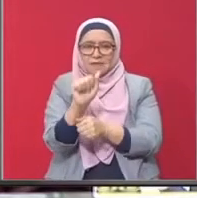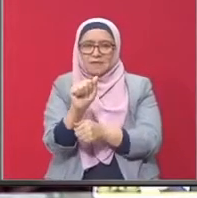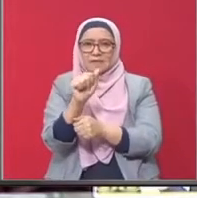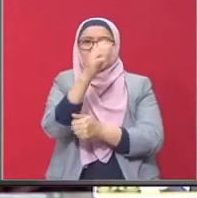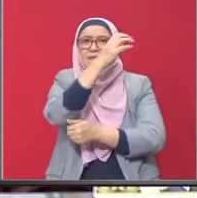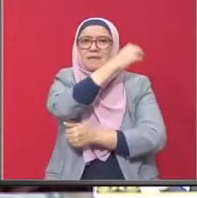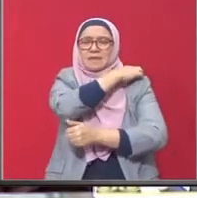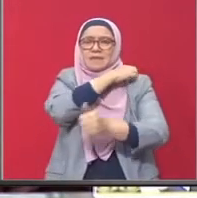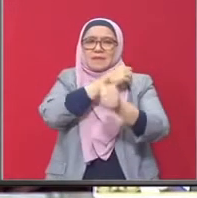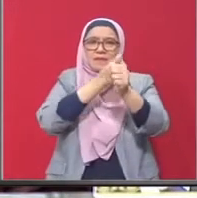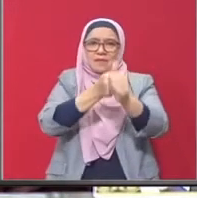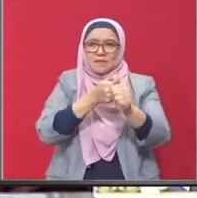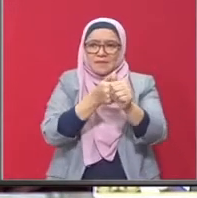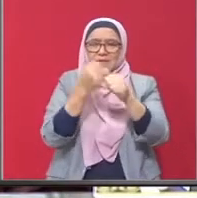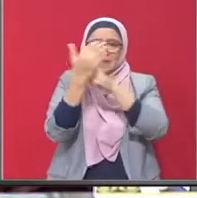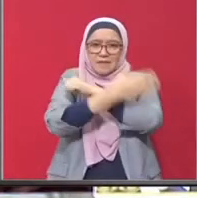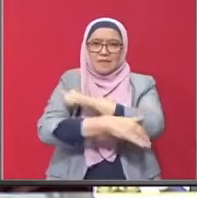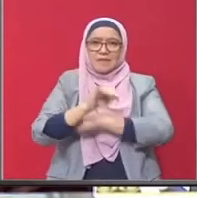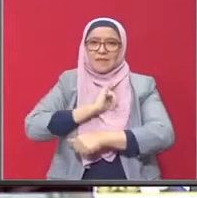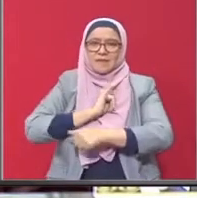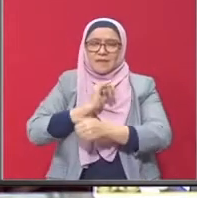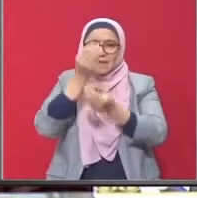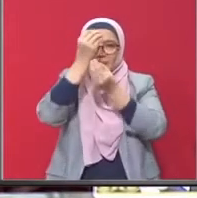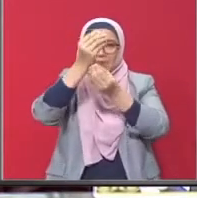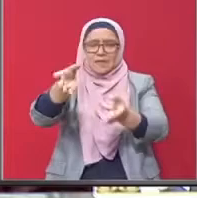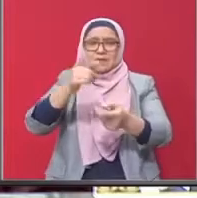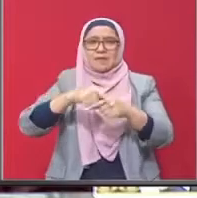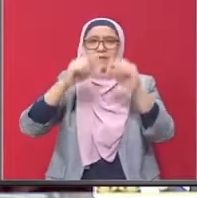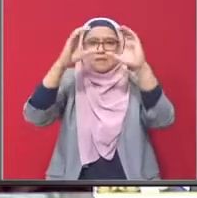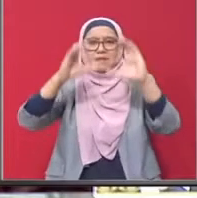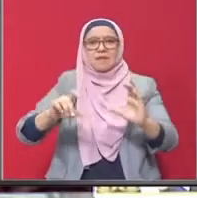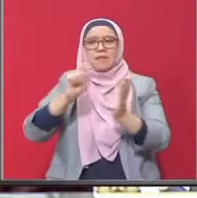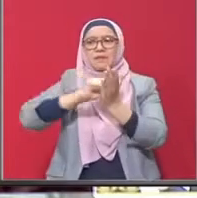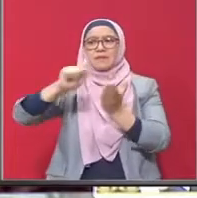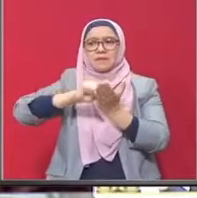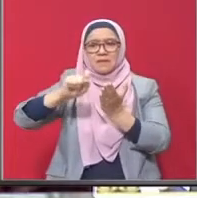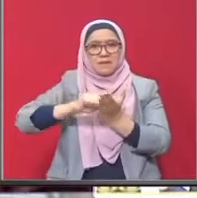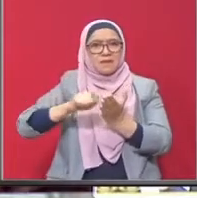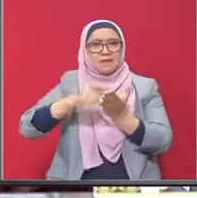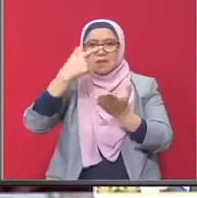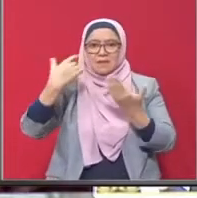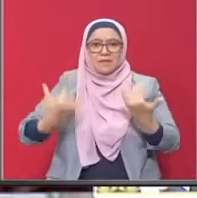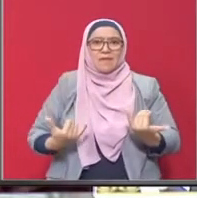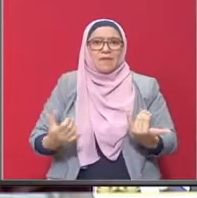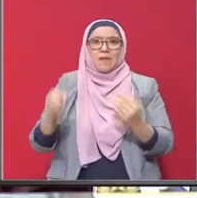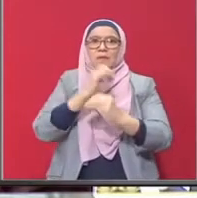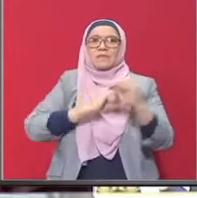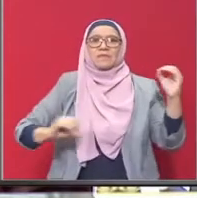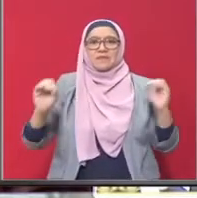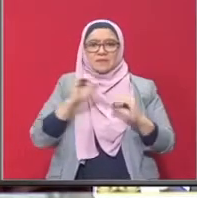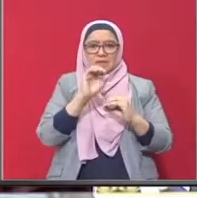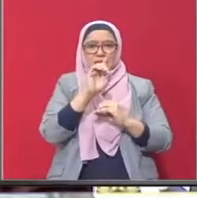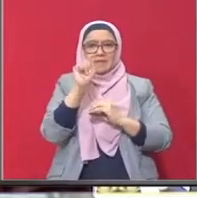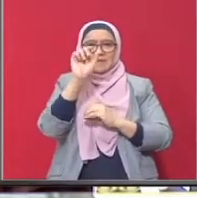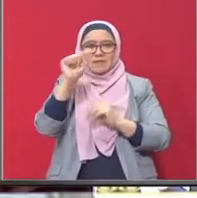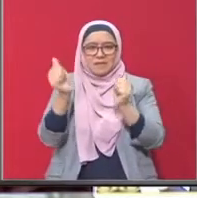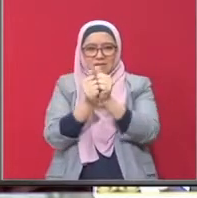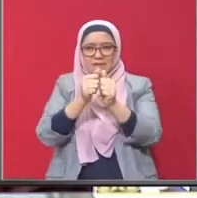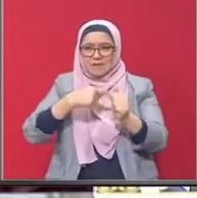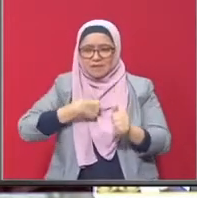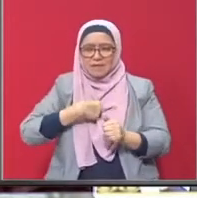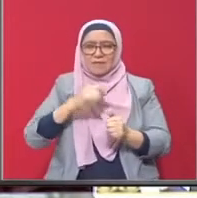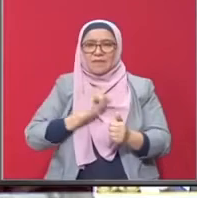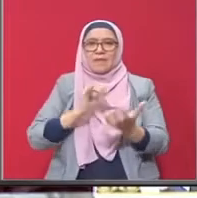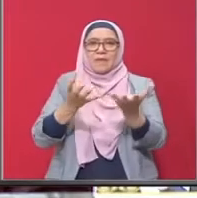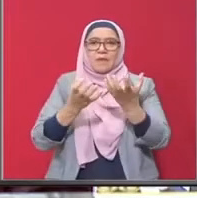dikutip dari Saya akan beli berita cara menulis karena tidak ada tadi saya pakai ketik ini saya